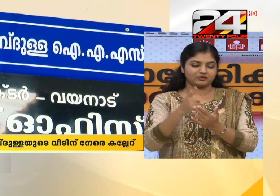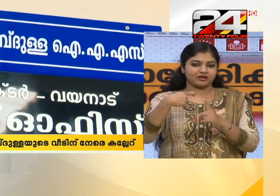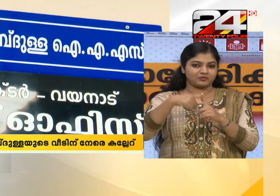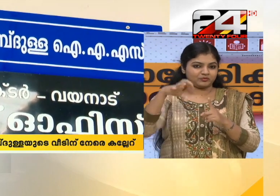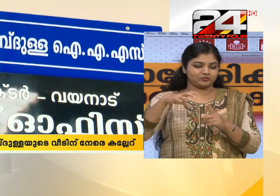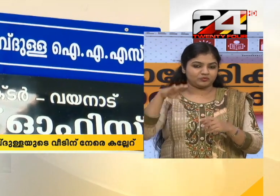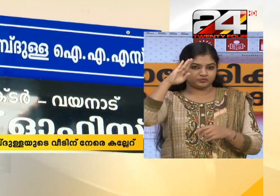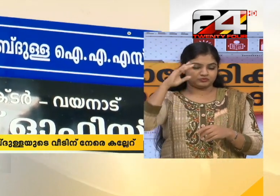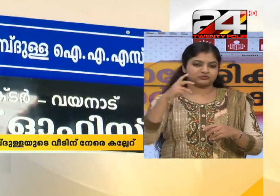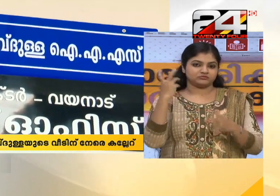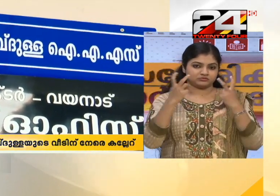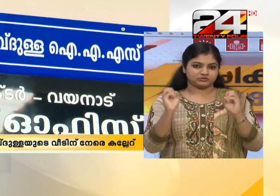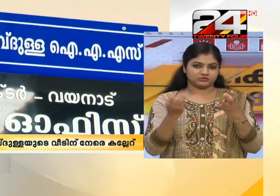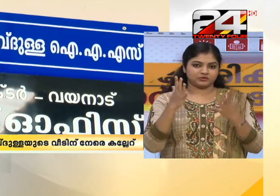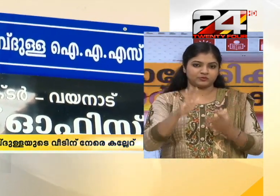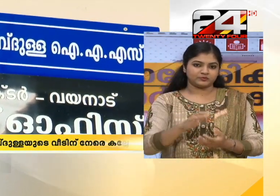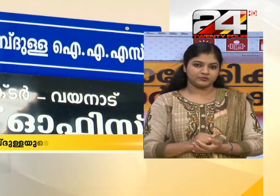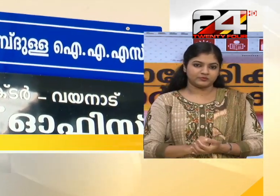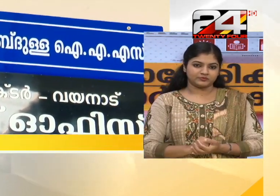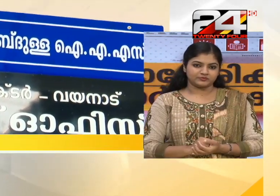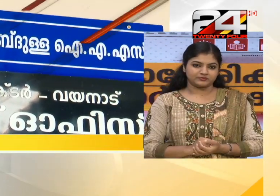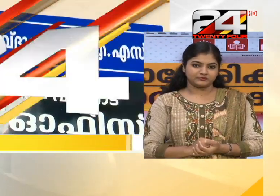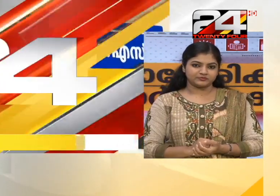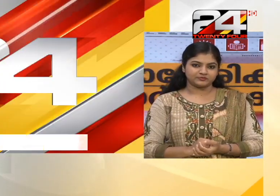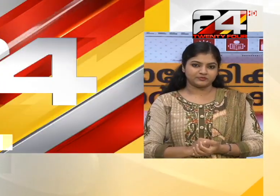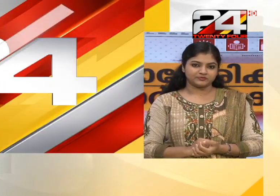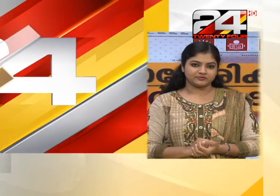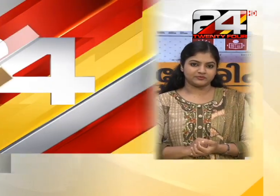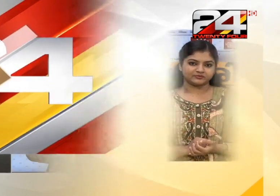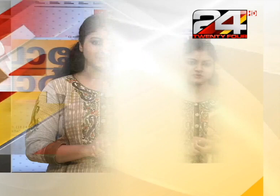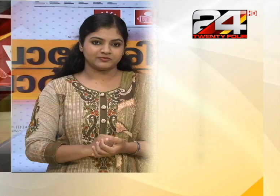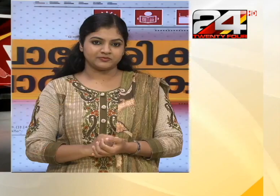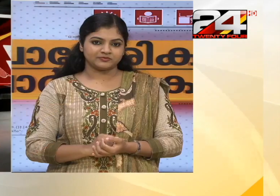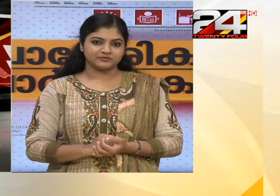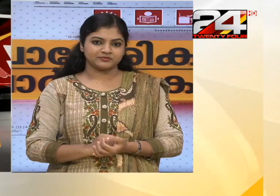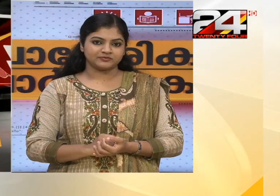പോലീസ് അന്വേഷണം ആരംഭിച്ചിട്ടുണ്ട്. 24 വയനാട്.